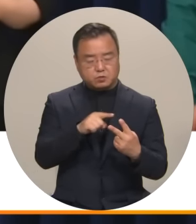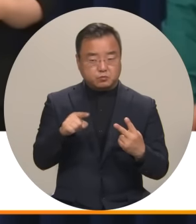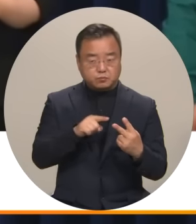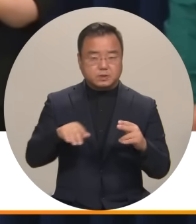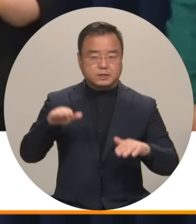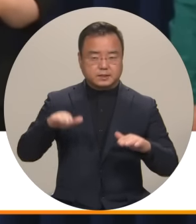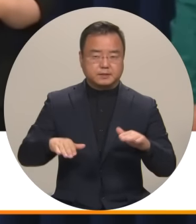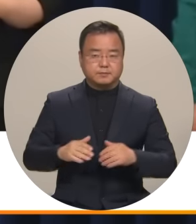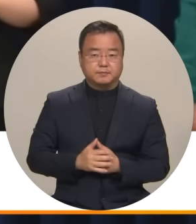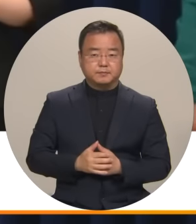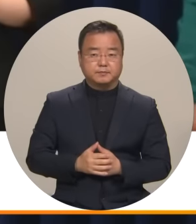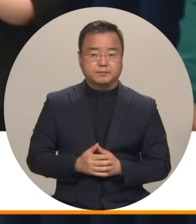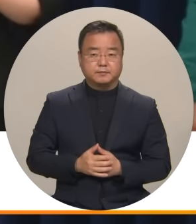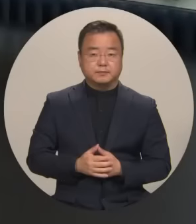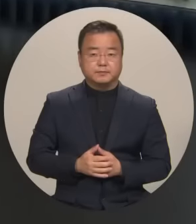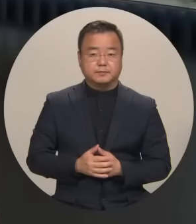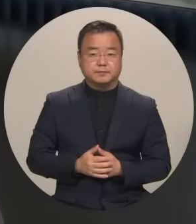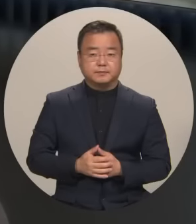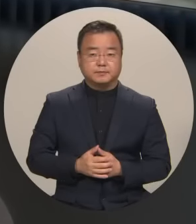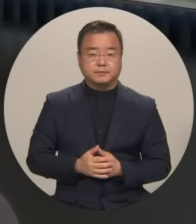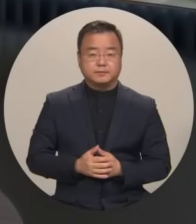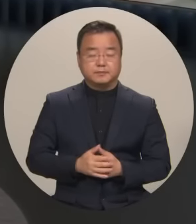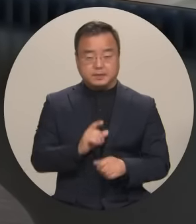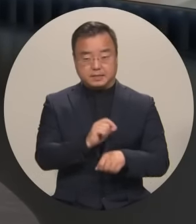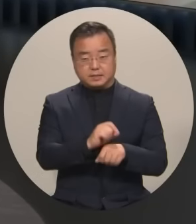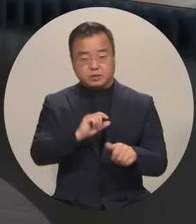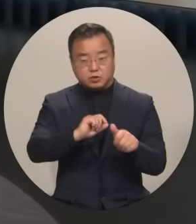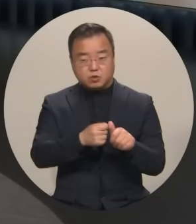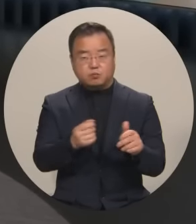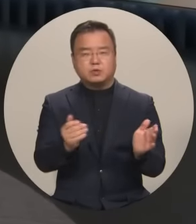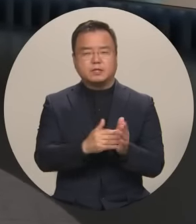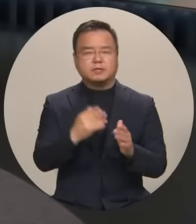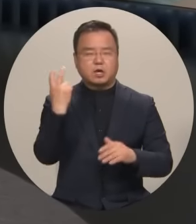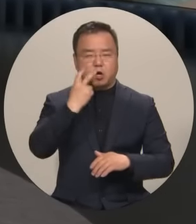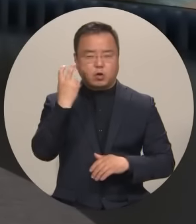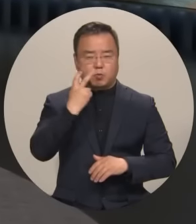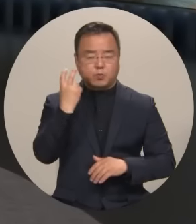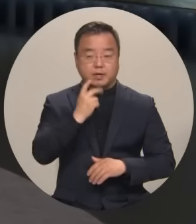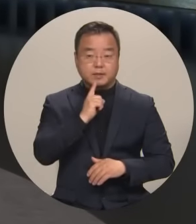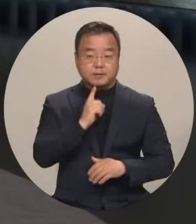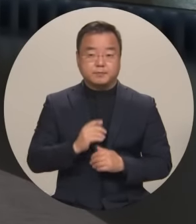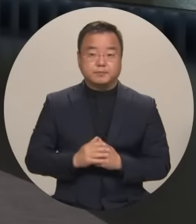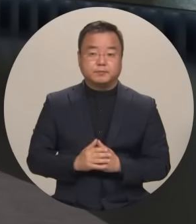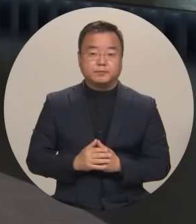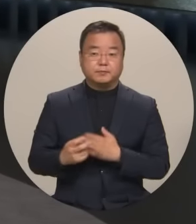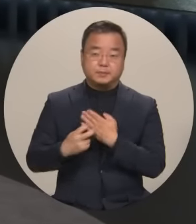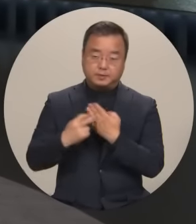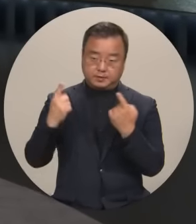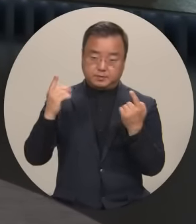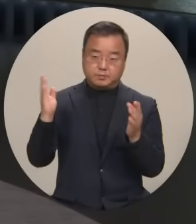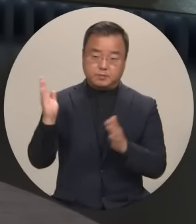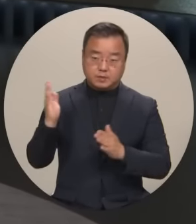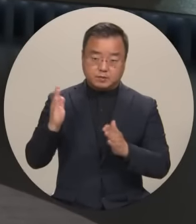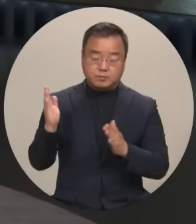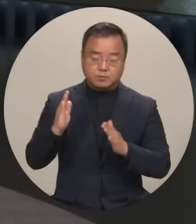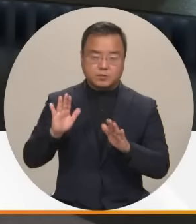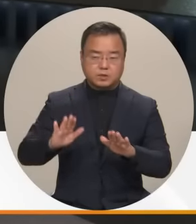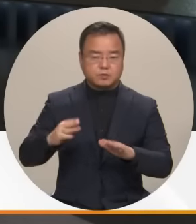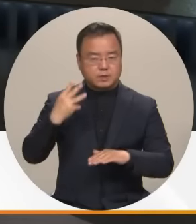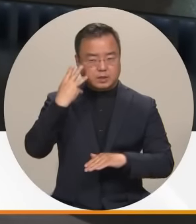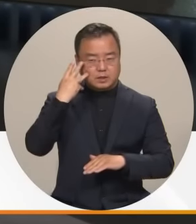두서 하겠다네 행정 처분까지 검토해 볼 수 있다 의대 생들도 지금 석달